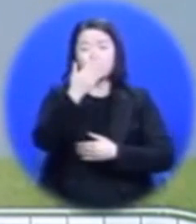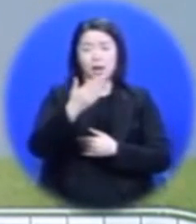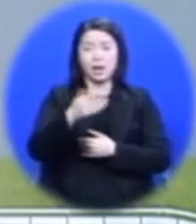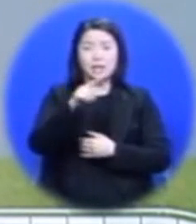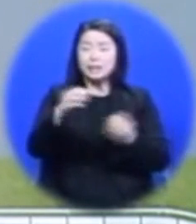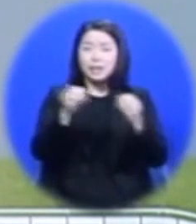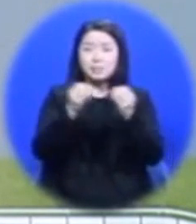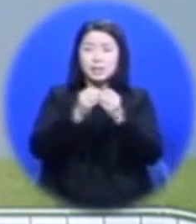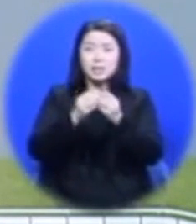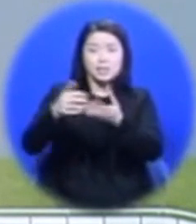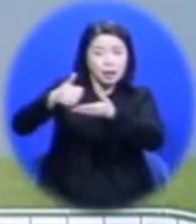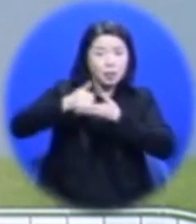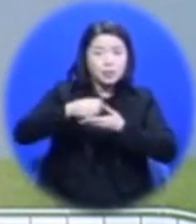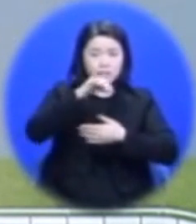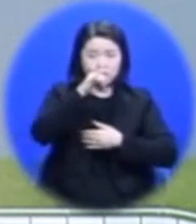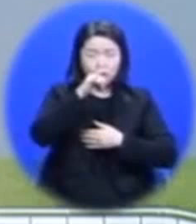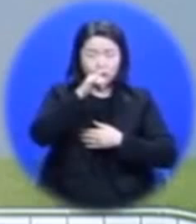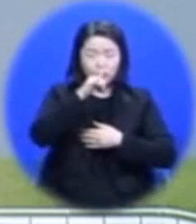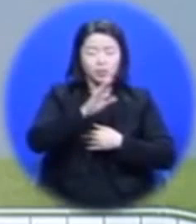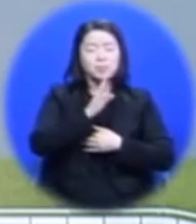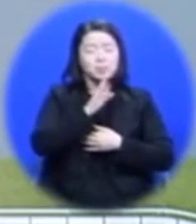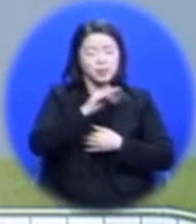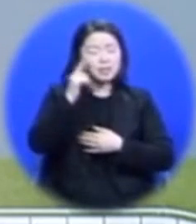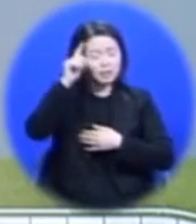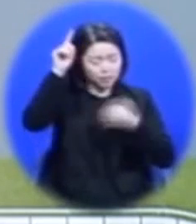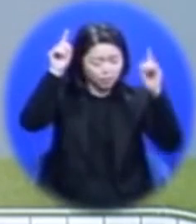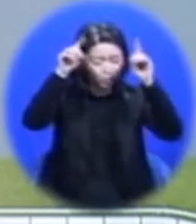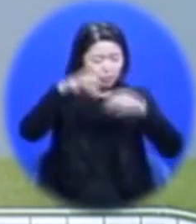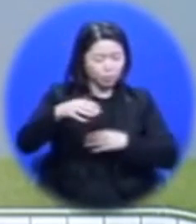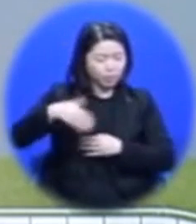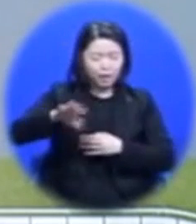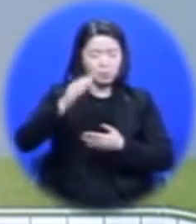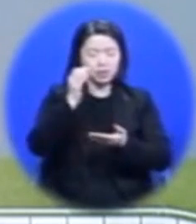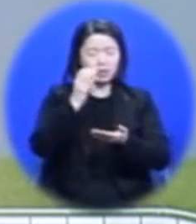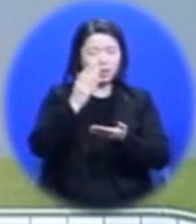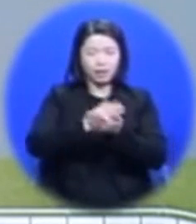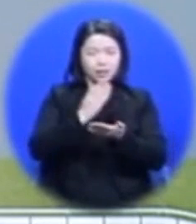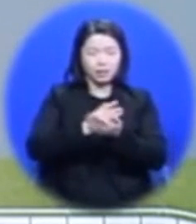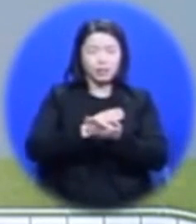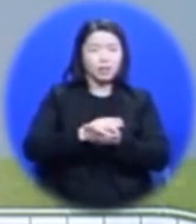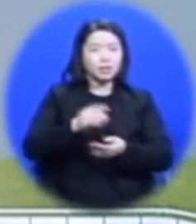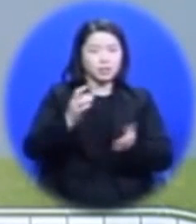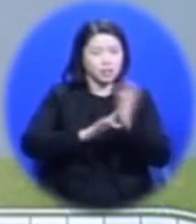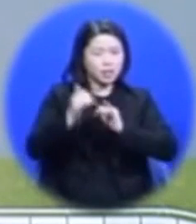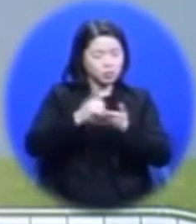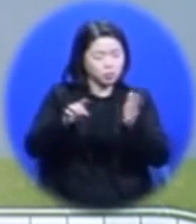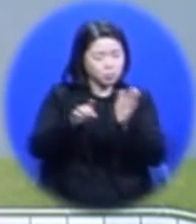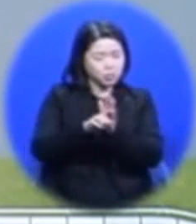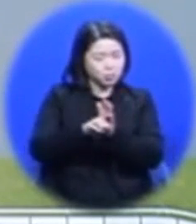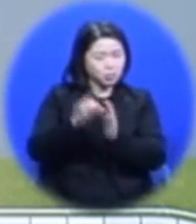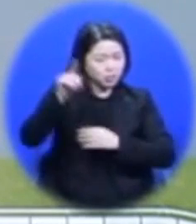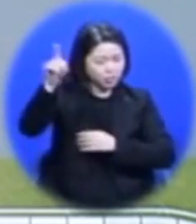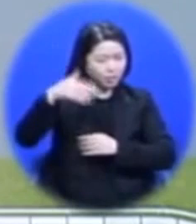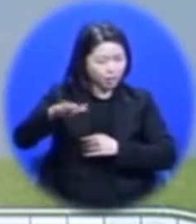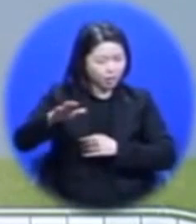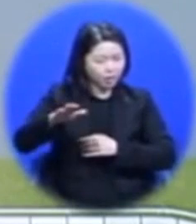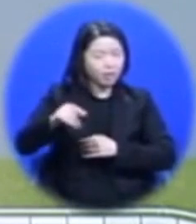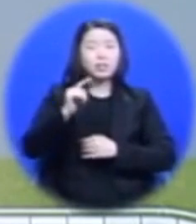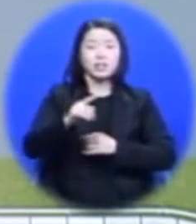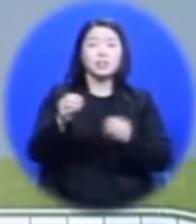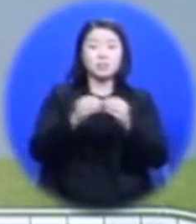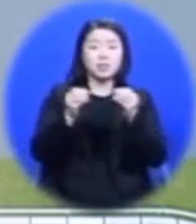메시지가 됐습니다. 그렇지, 지옥은 가지 말아야지. 예수 믿으면 천당 간대네. 이게 메시지로